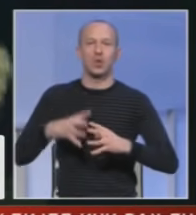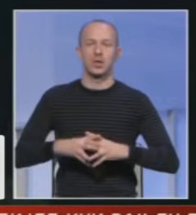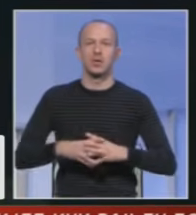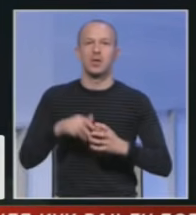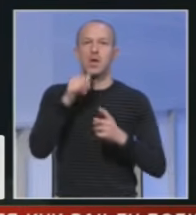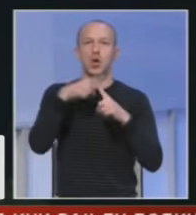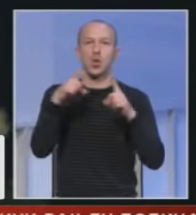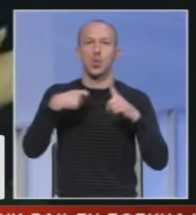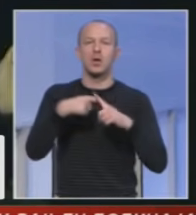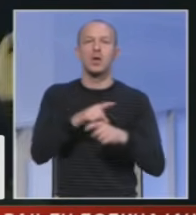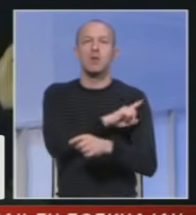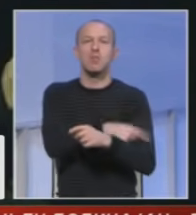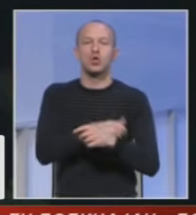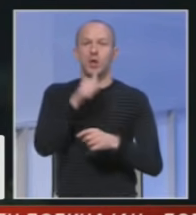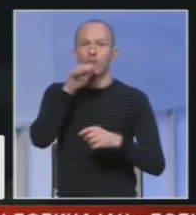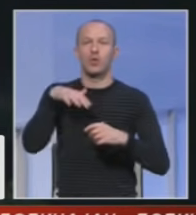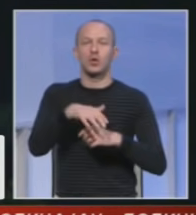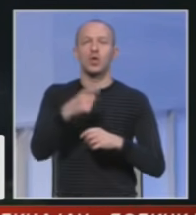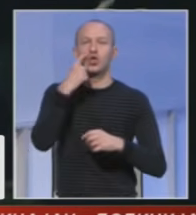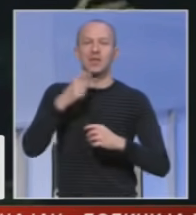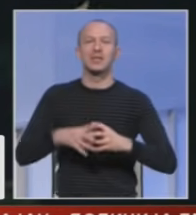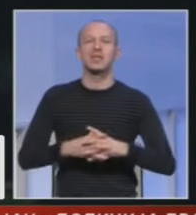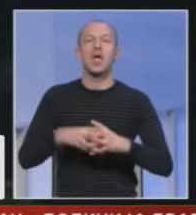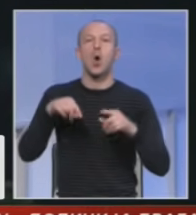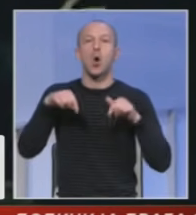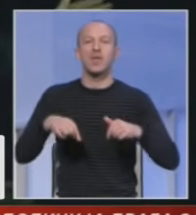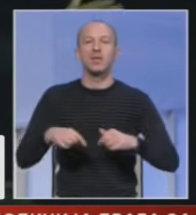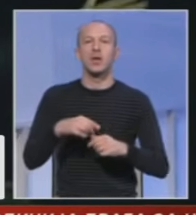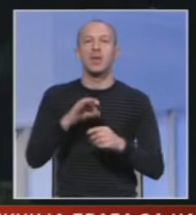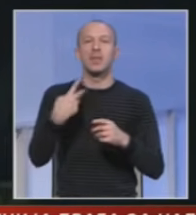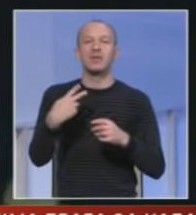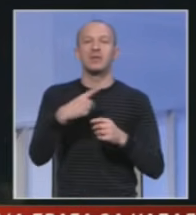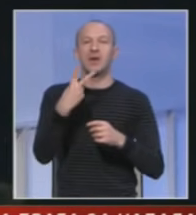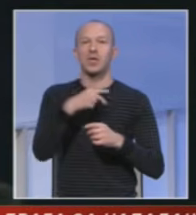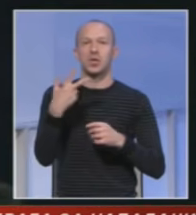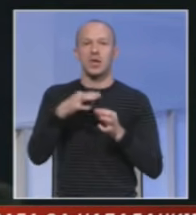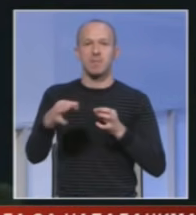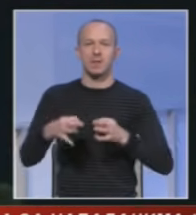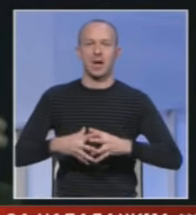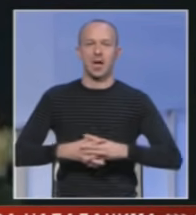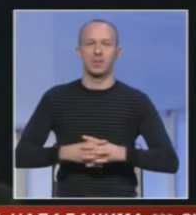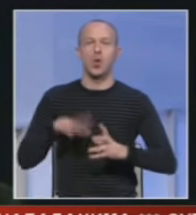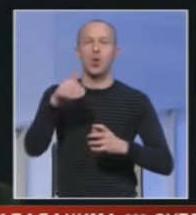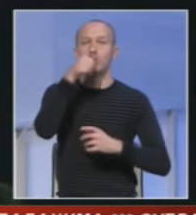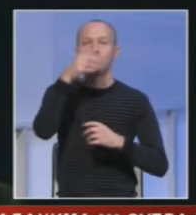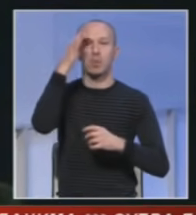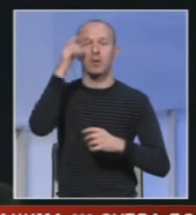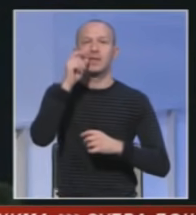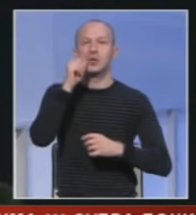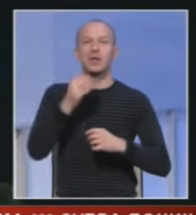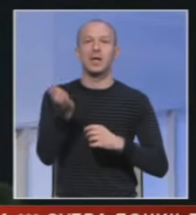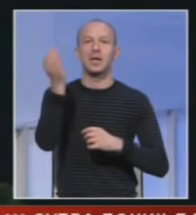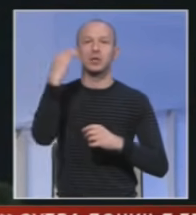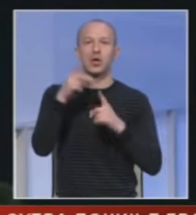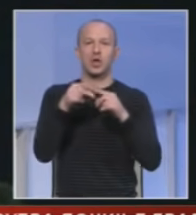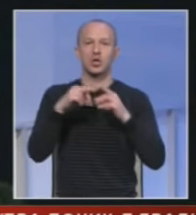i huk moćne nabujale rijeke Željeznice odavde, od mene nekih 2 do 3 metra, je ono što brine stanovnike